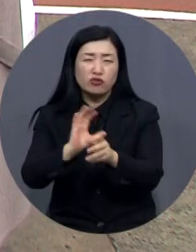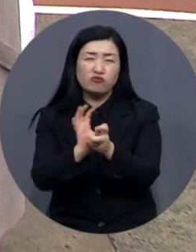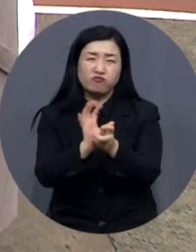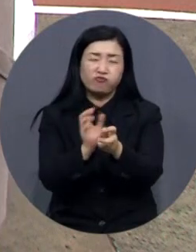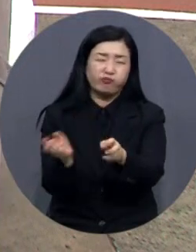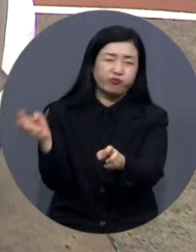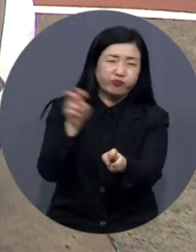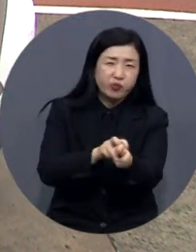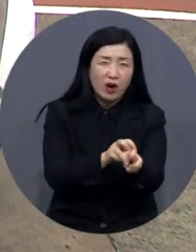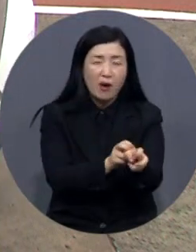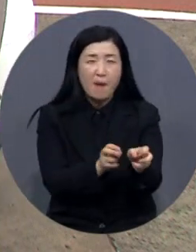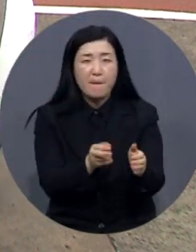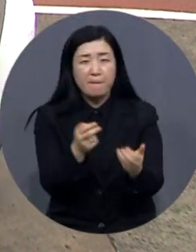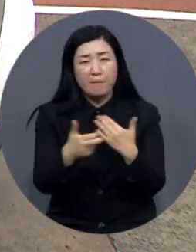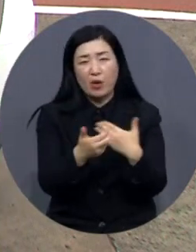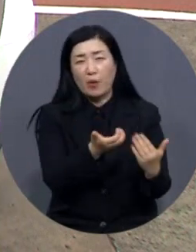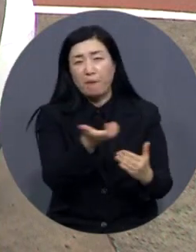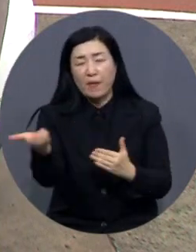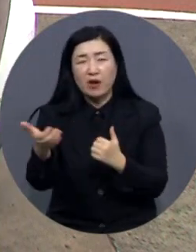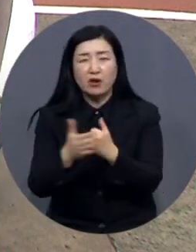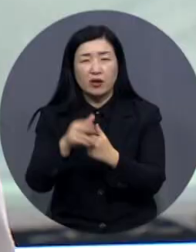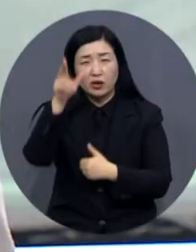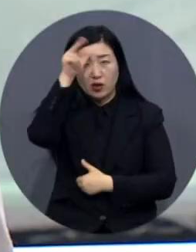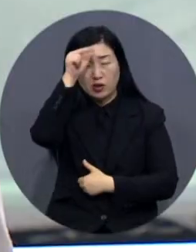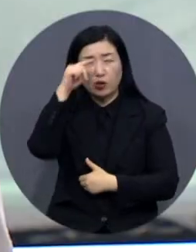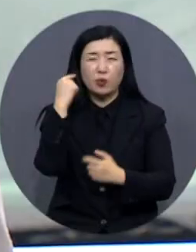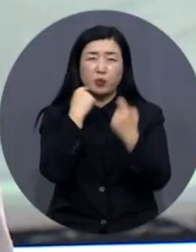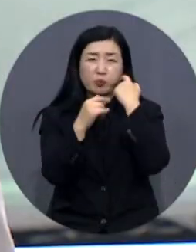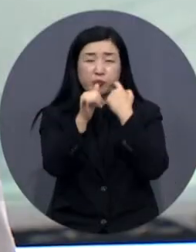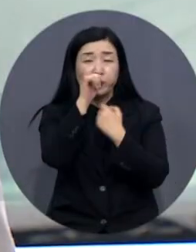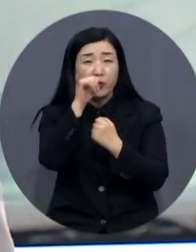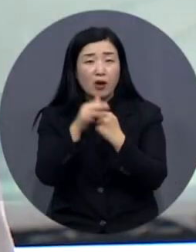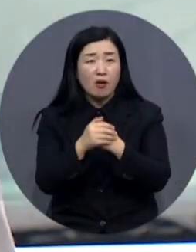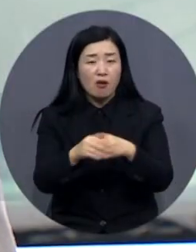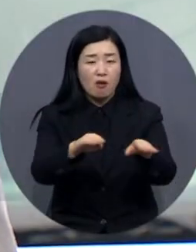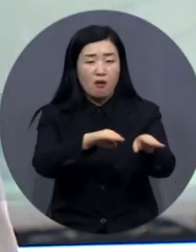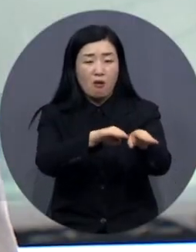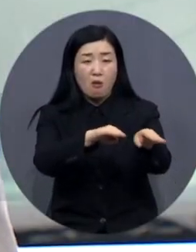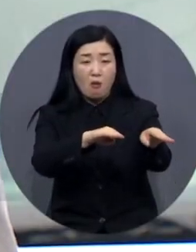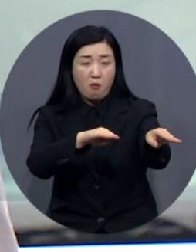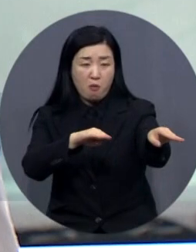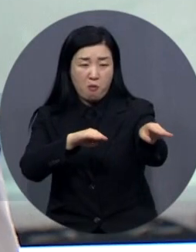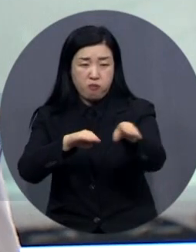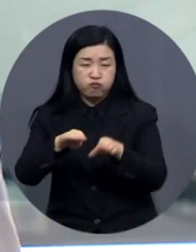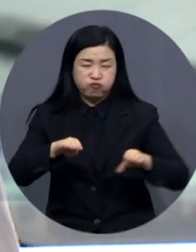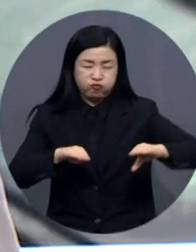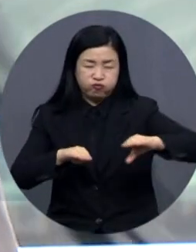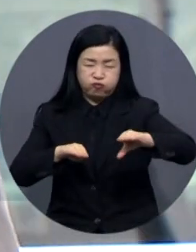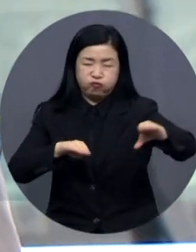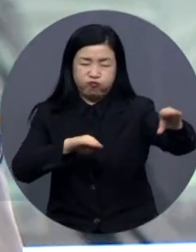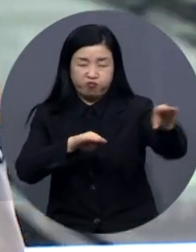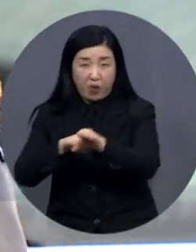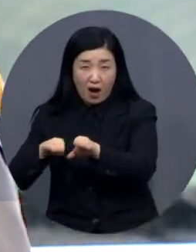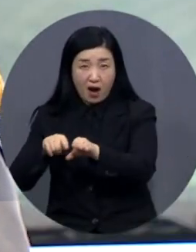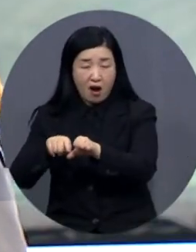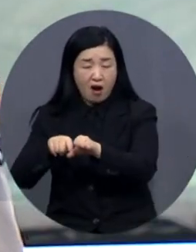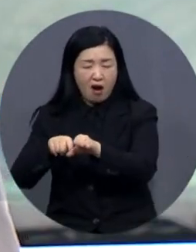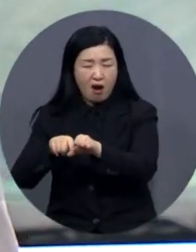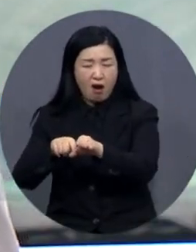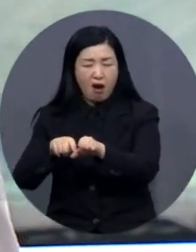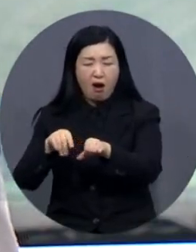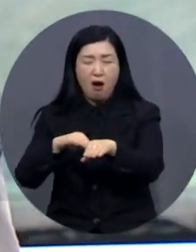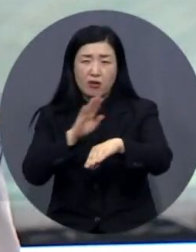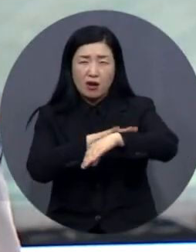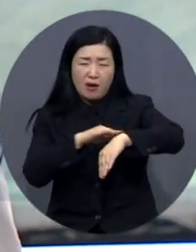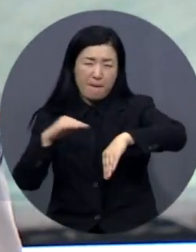옮겨졌고 경찰관도 부상을 입었습니다. 급하게 후진하면서 이제 저 왼쪽 다리 부분을 약간 충격하고 여경도